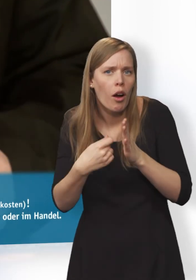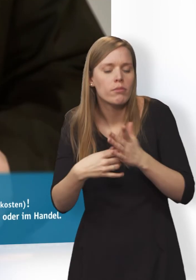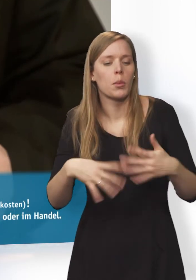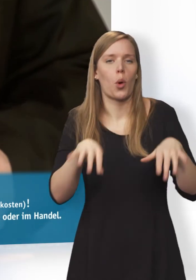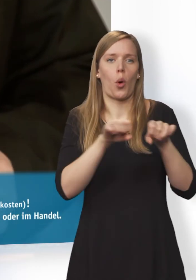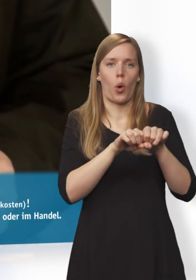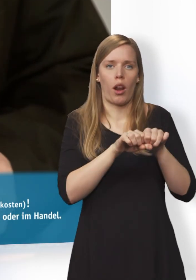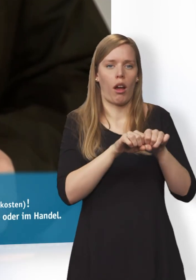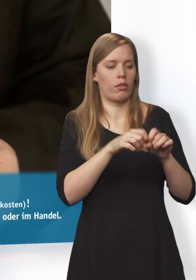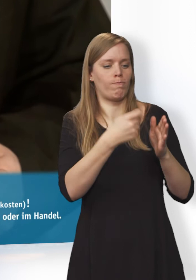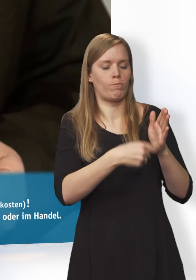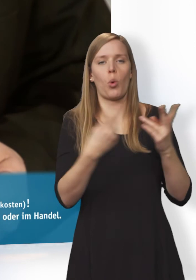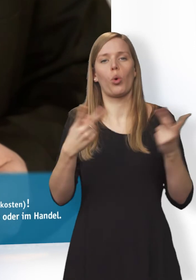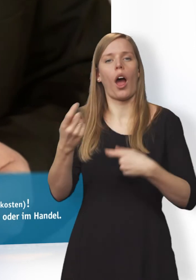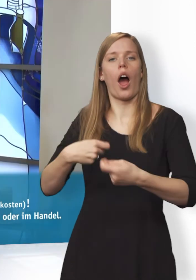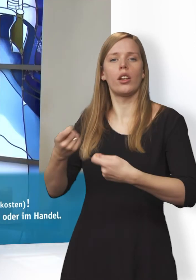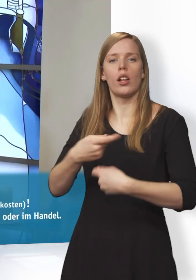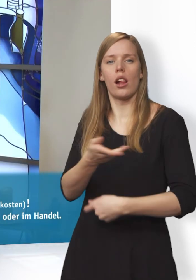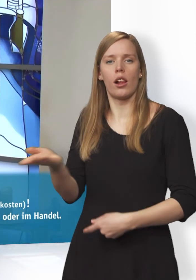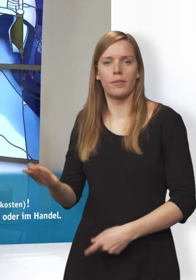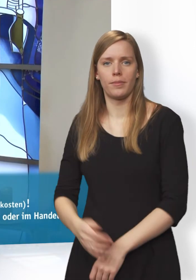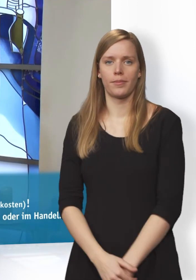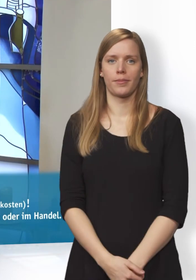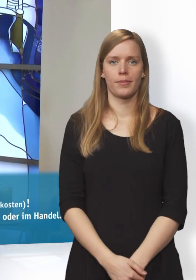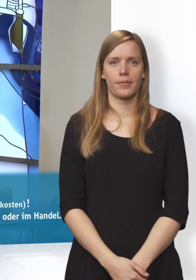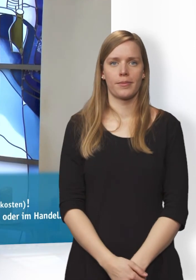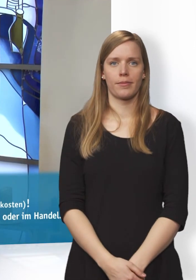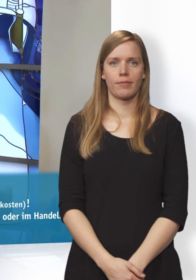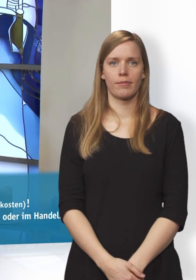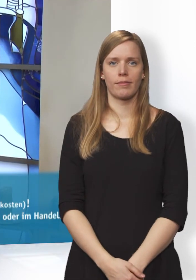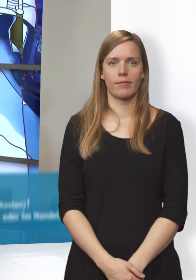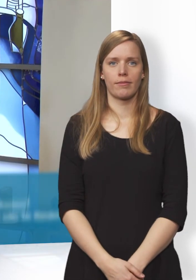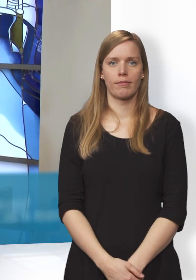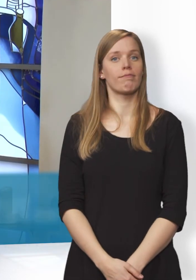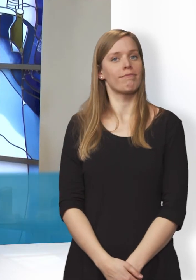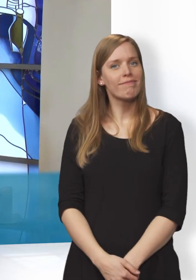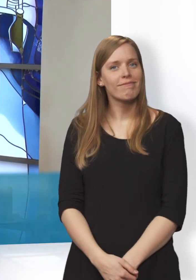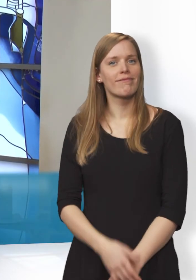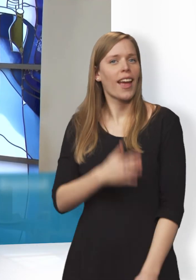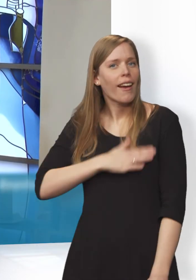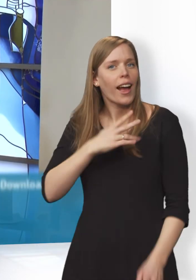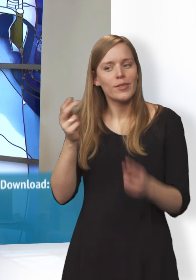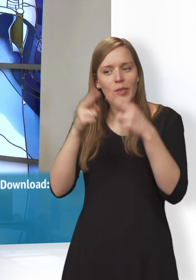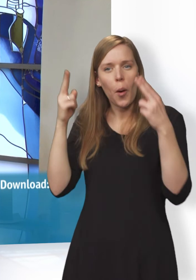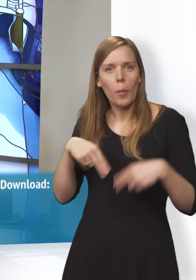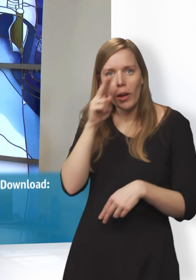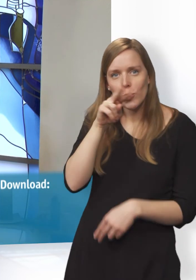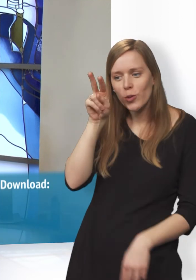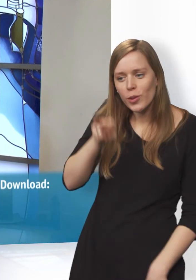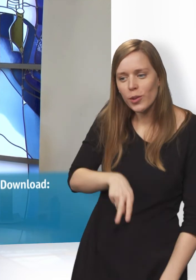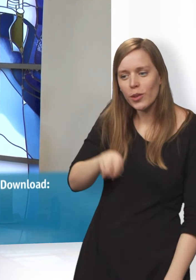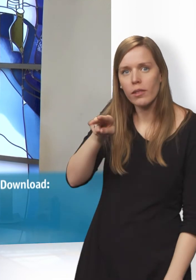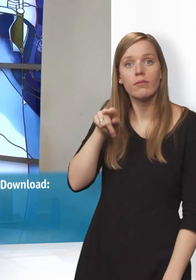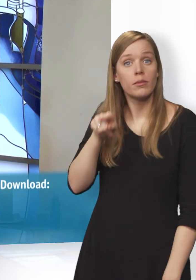oder überall im handel ich will wenn sie vorbei schauen auf unserer homepage dort können sie übrigens